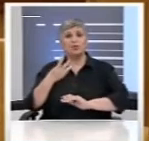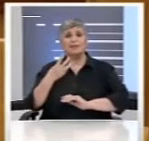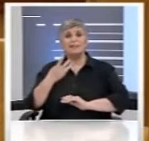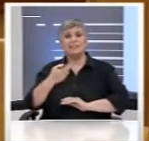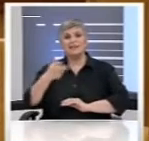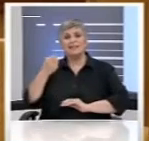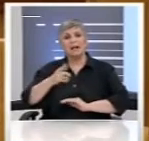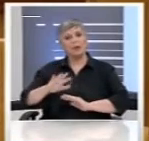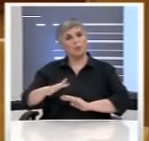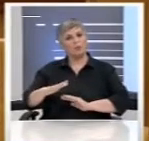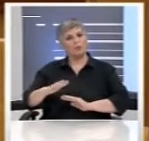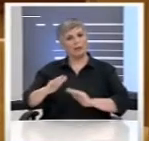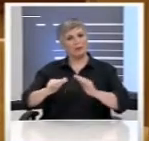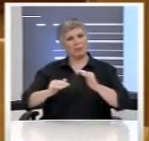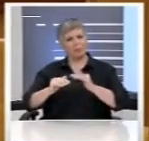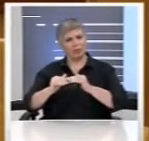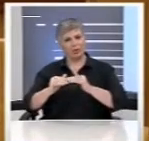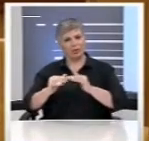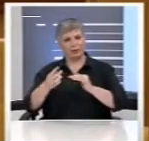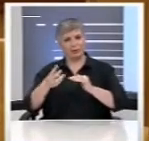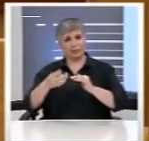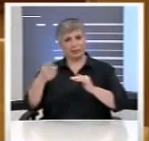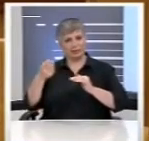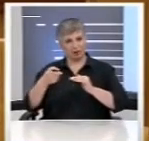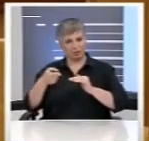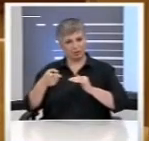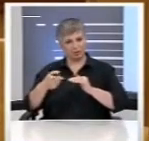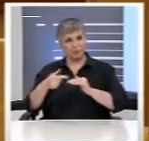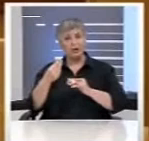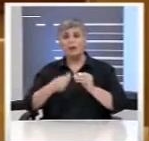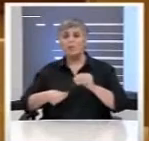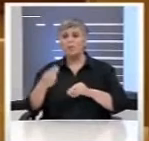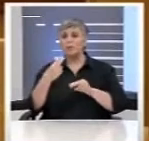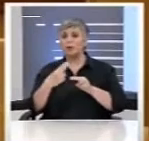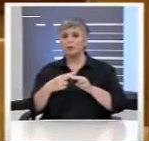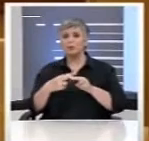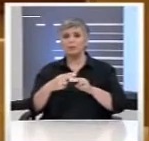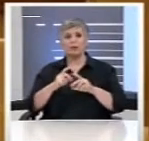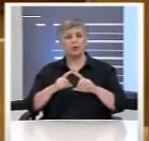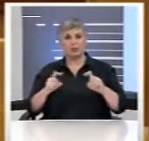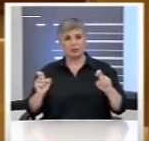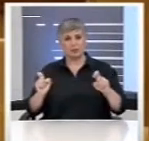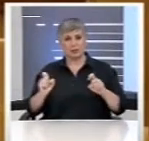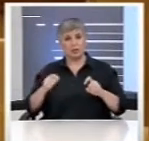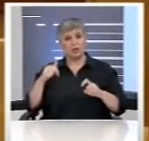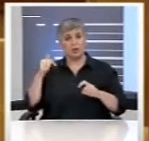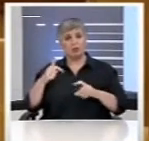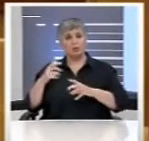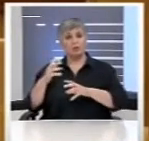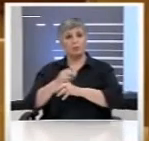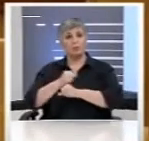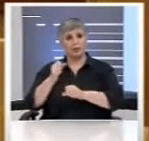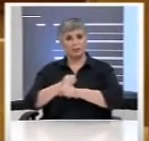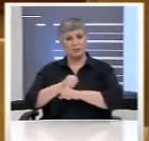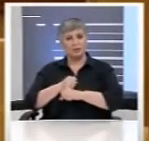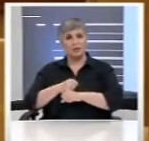στο 3%. Και το κυριότερο, το πιο σημαντικό, είναι ότι αυτή η επίδοση δεν συνοδεύθηκε από τη